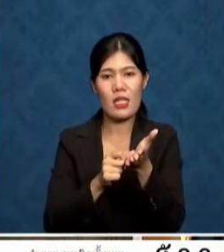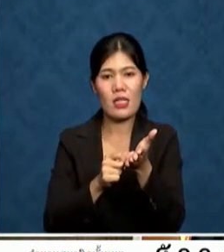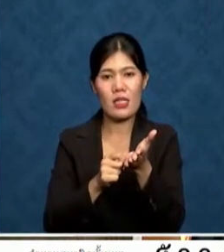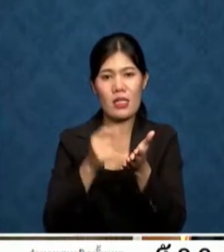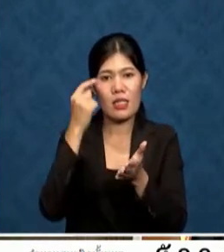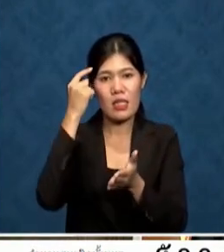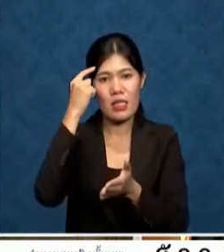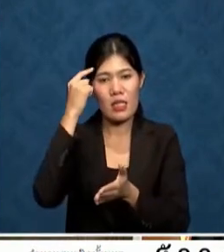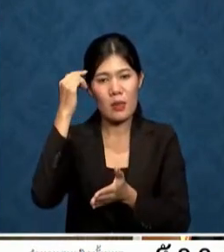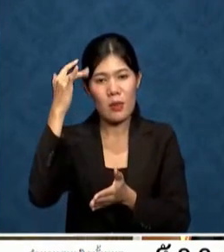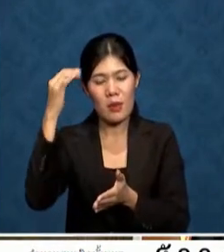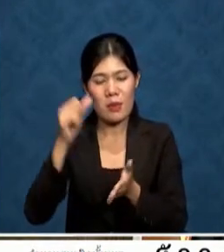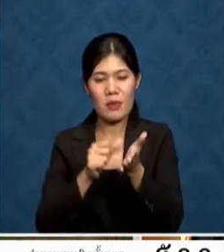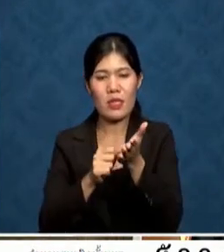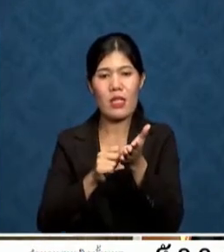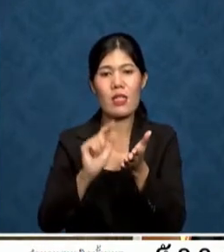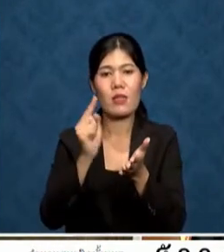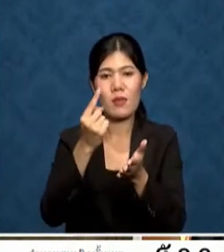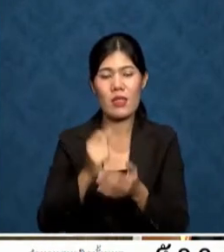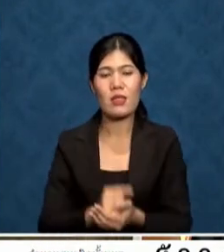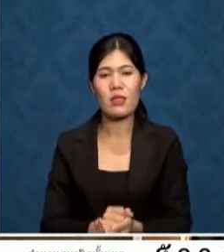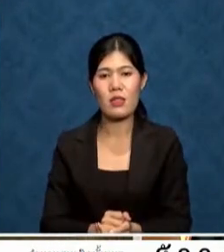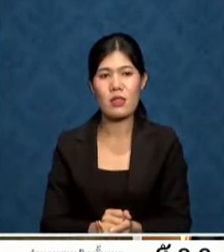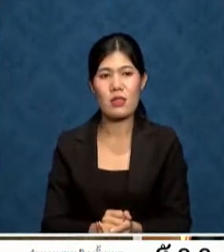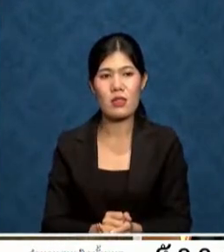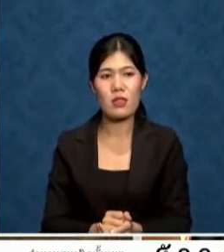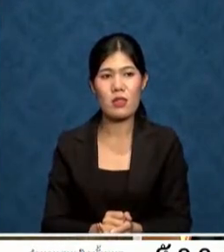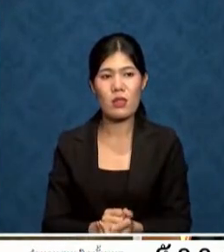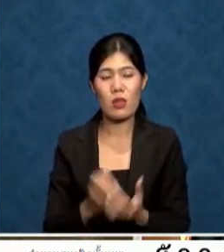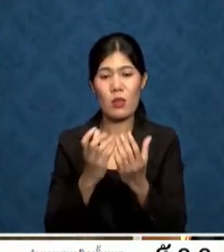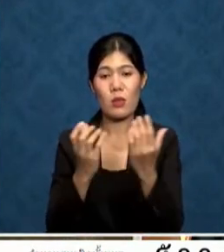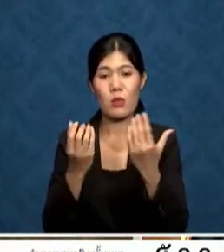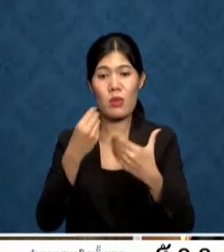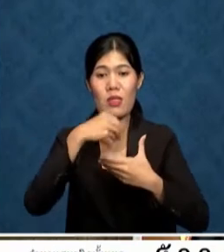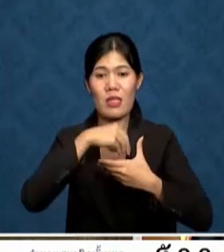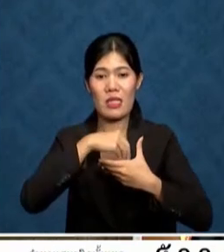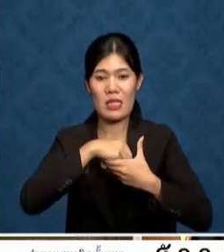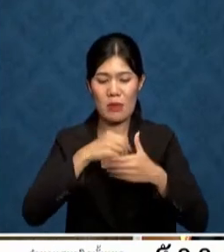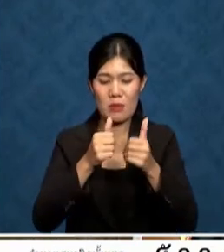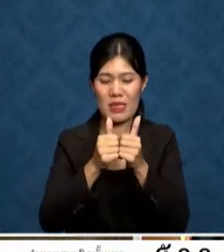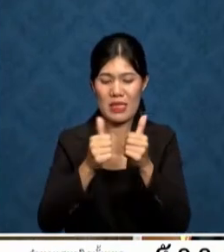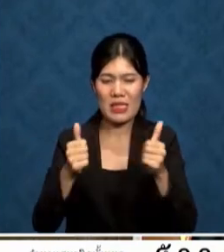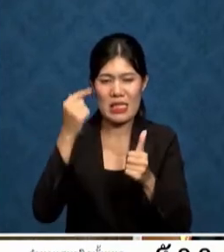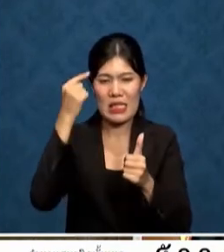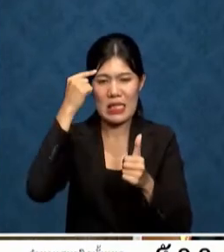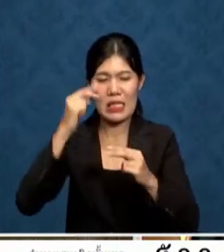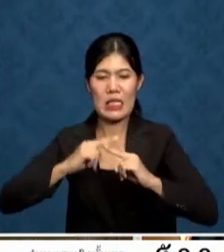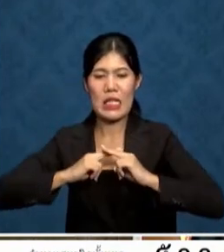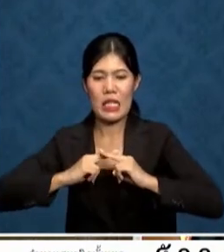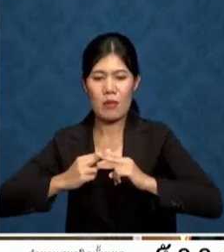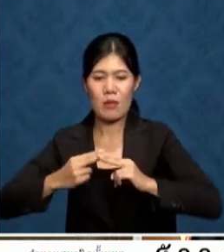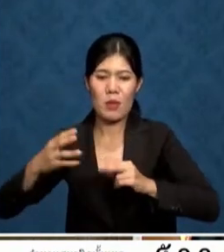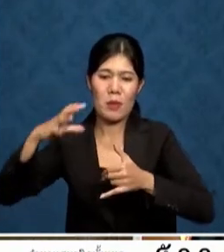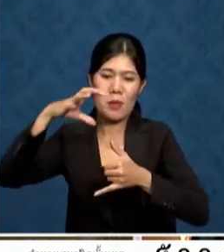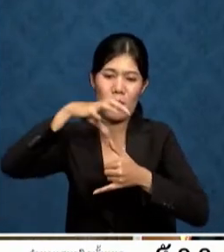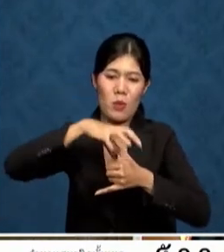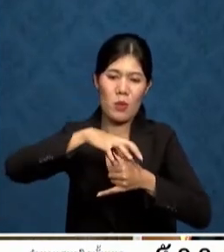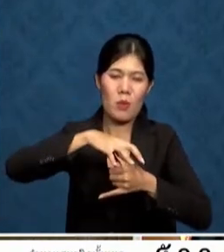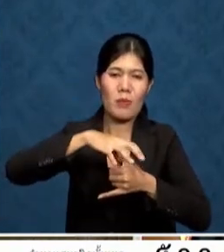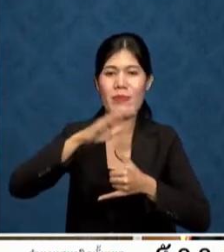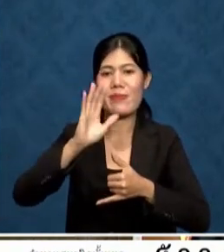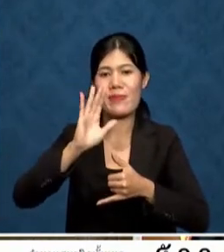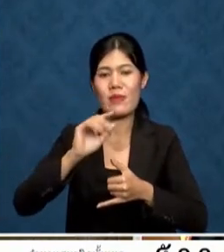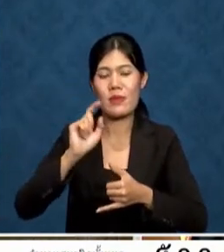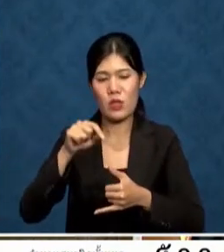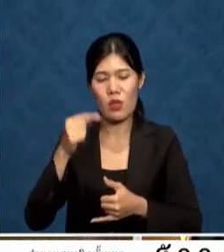กรอบหยุดครอบหยุดนำคุณธรรมอันดีที่ท่านอาจคิดขึ้นมาเองมาครอบมันไว้ซึ่งถ้าท่านปรับทัศนคติ